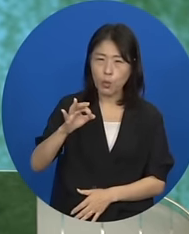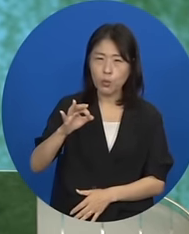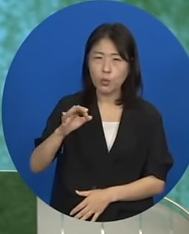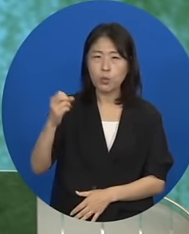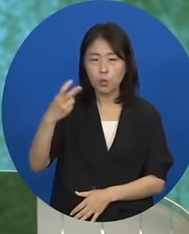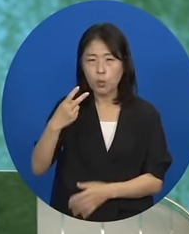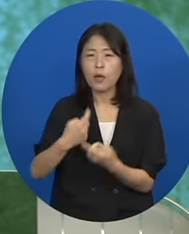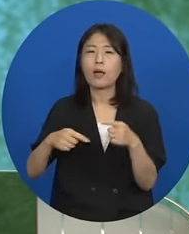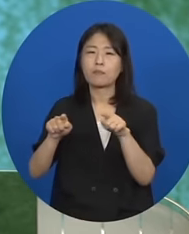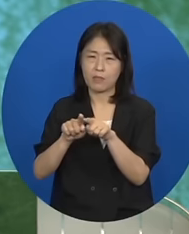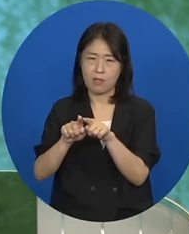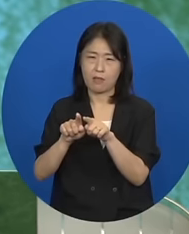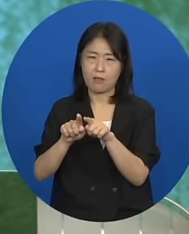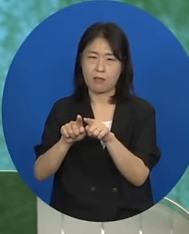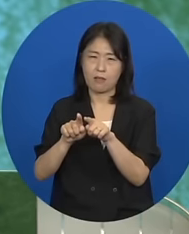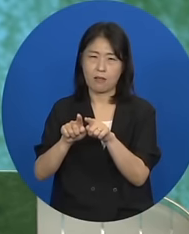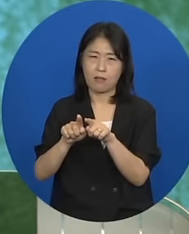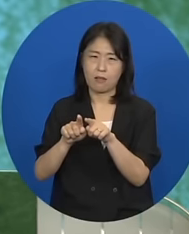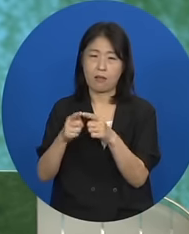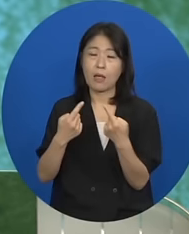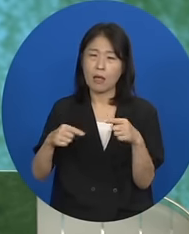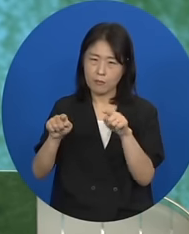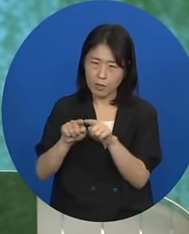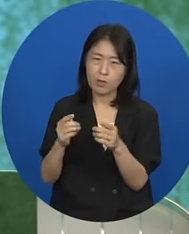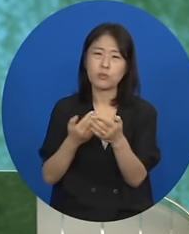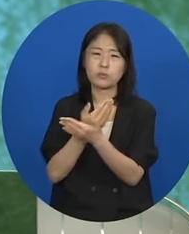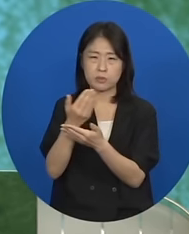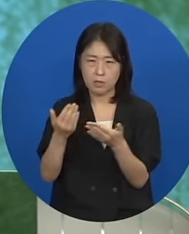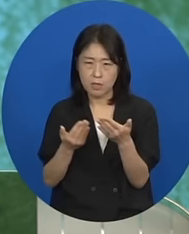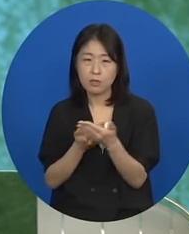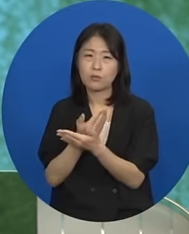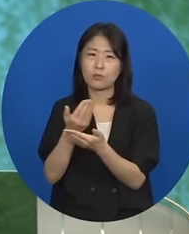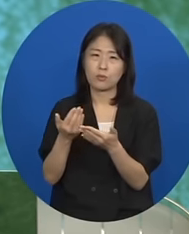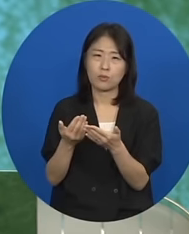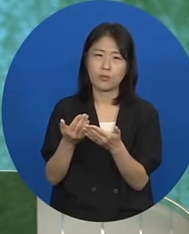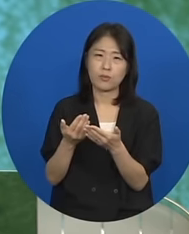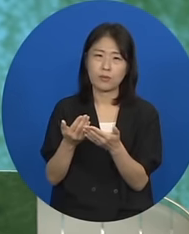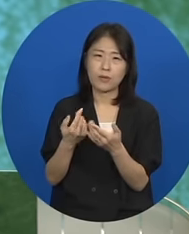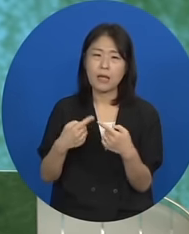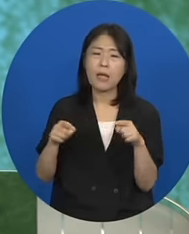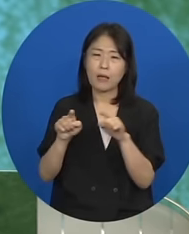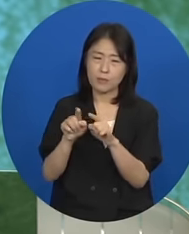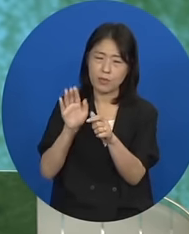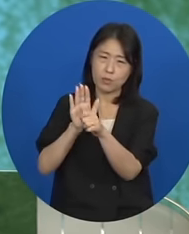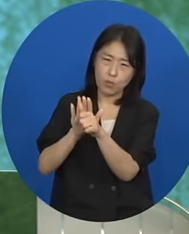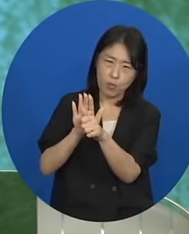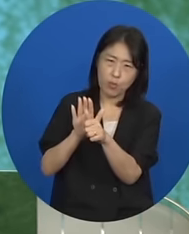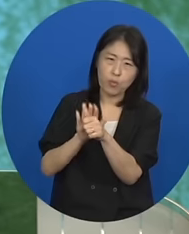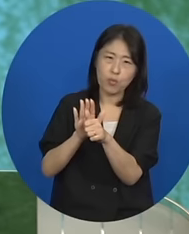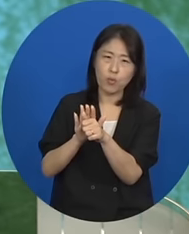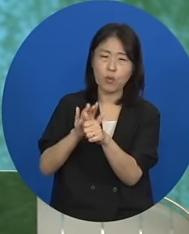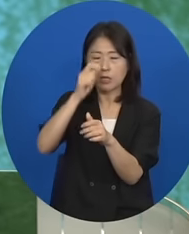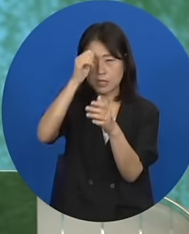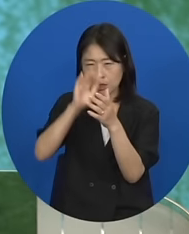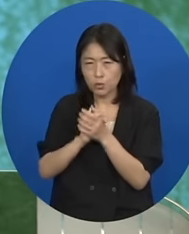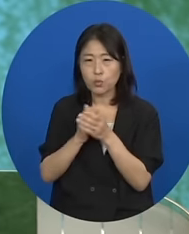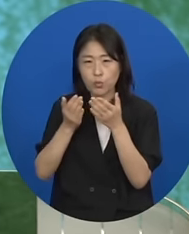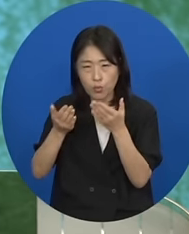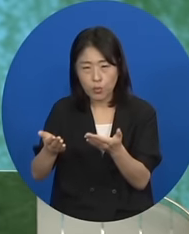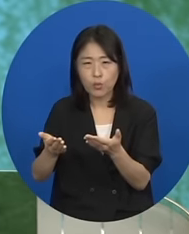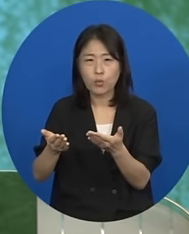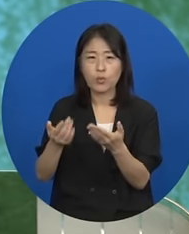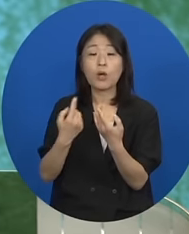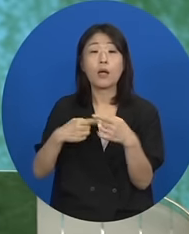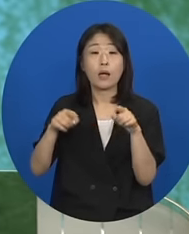함께하는 것입니다 우리가 함께합니다 함께 여러분들을 지지하고 여러분들을 위해서 기도하고 그